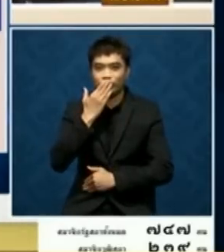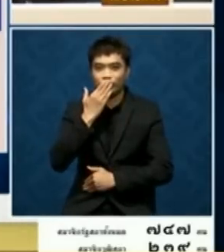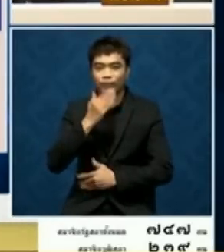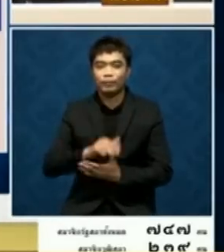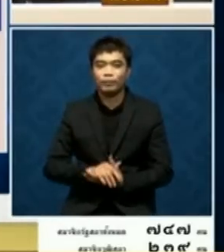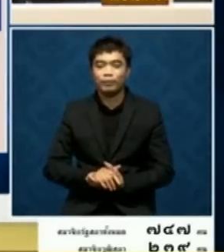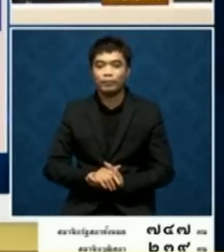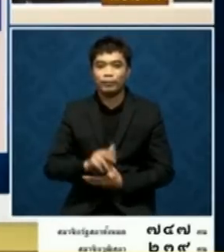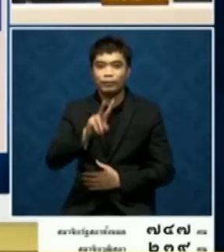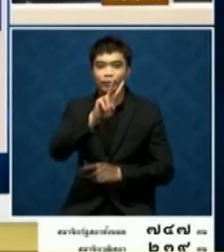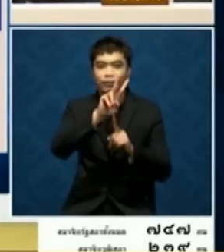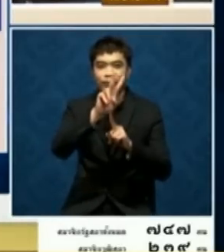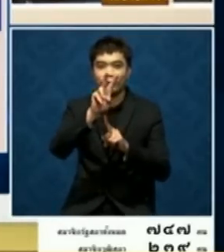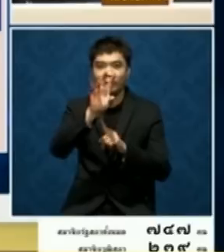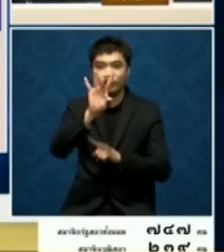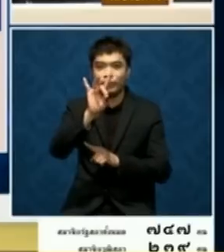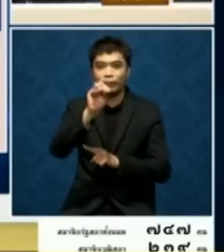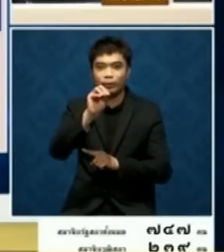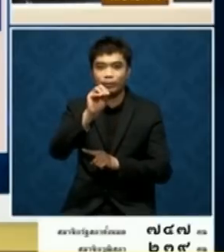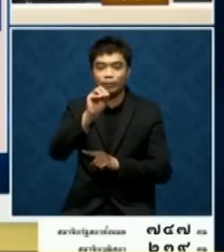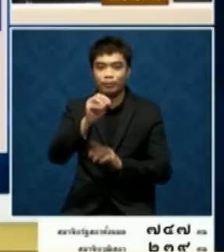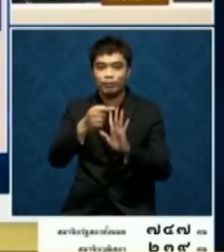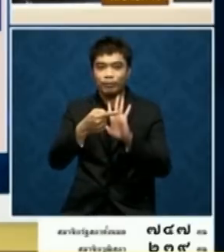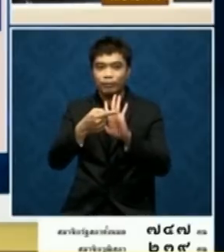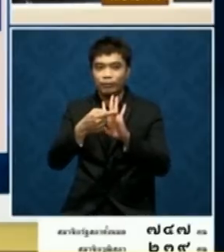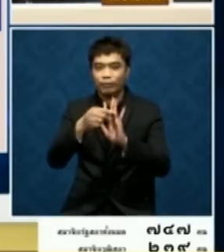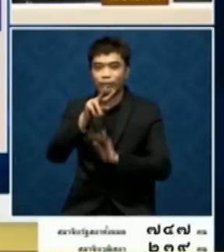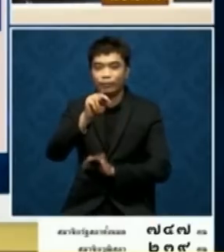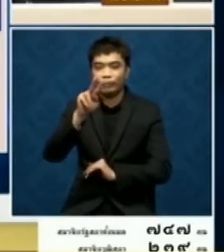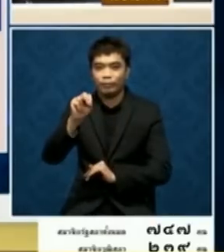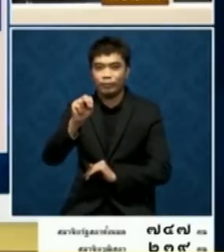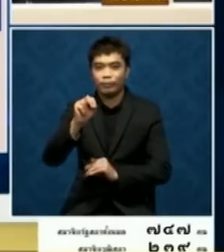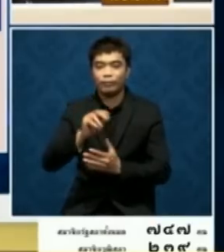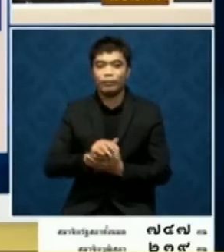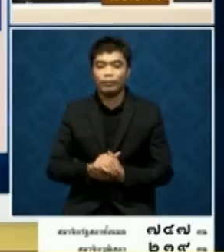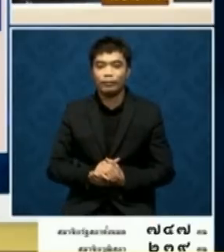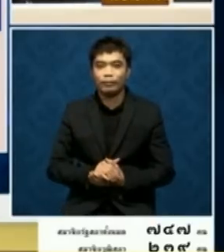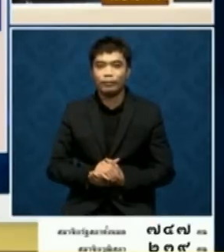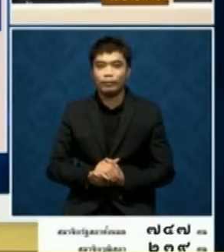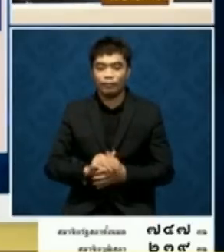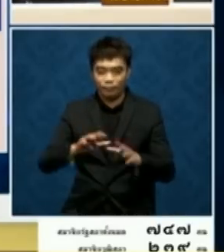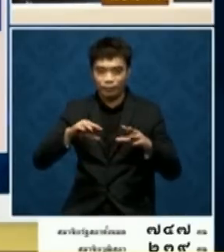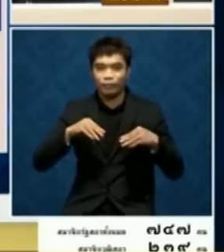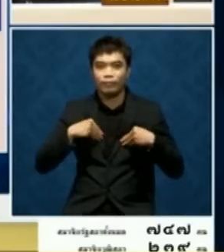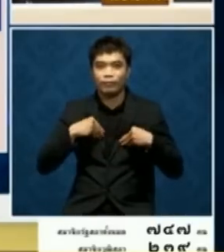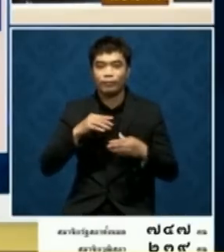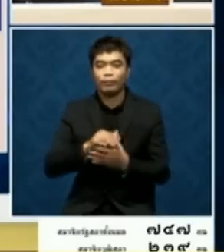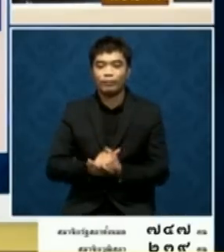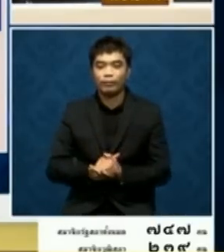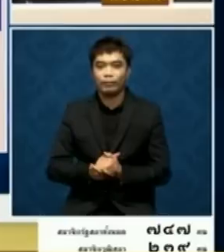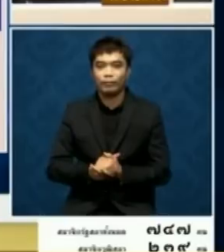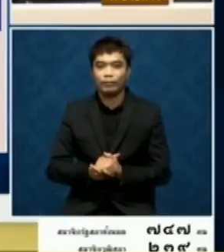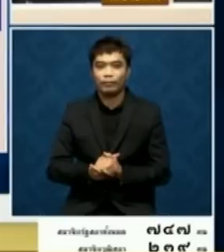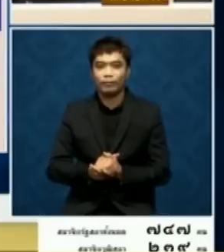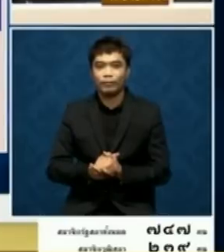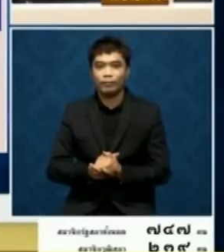ยู่ได้เพียงแค่20ปีนะครับ ครับ ทั่วโลกเป็นบทพิสูจน์ให้เห็นนะเพราะนั้นตรงนี้ถ้าเพื่อไทยยังอยู่ในการเมืองในโลกใบเก่าเนี่ยการฟื้นฟูพรร